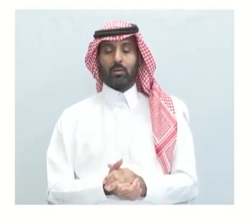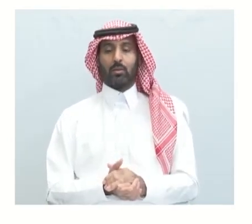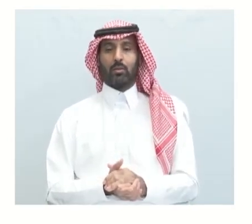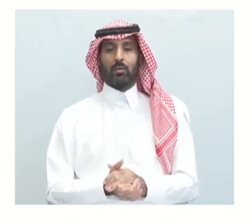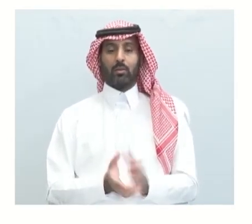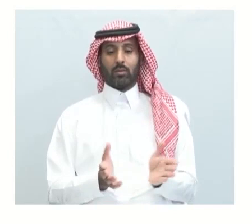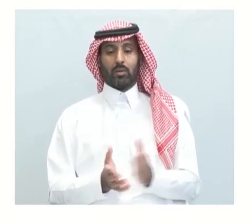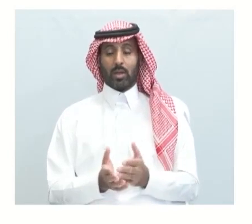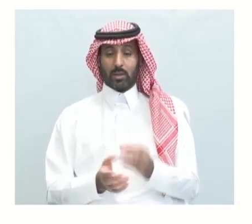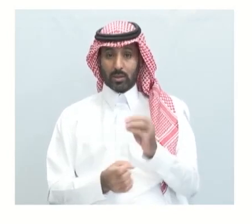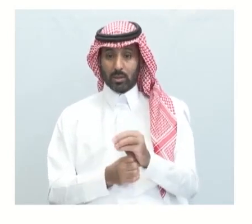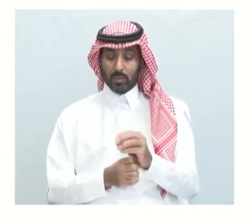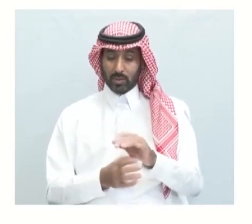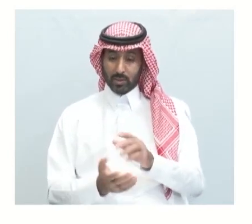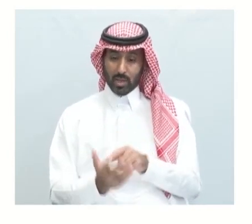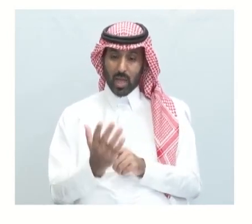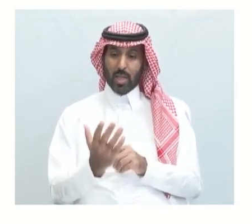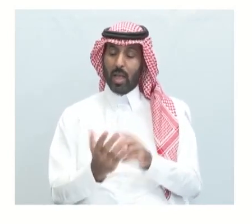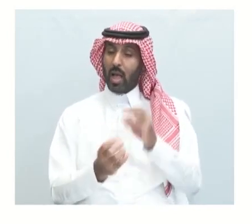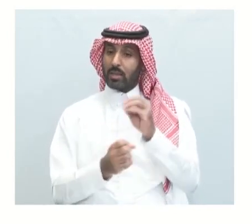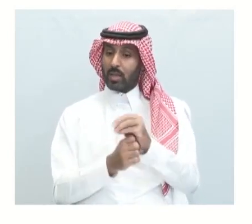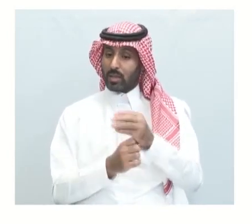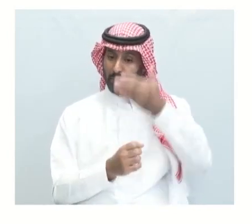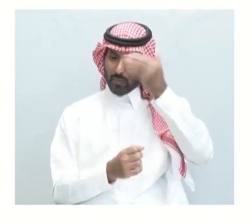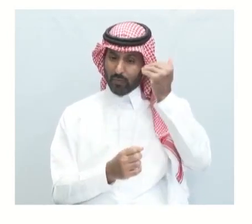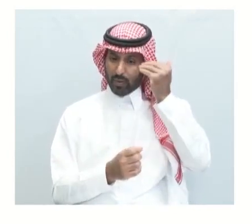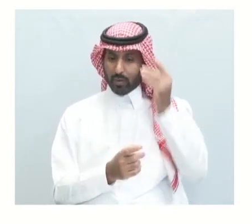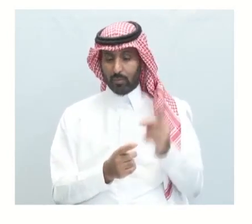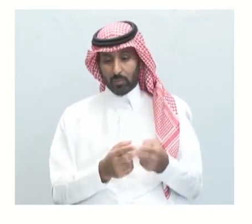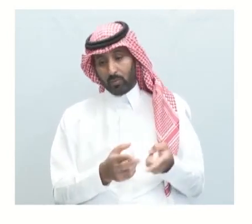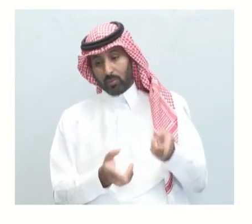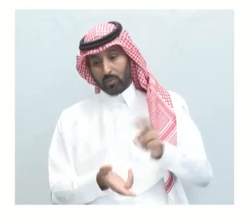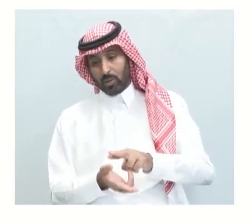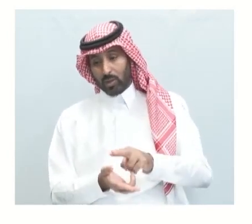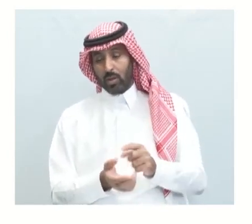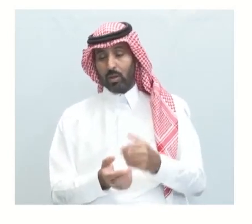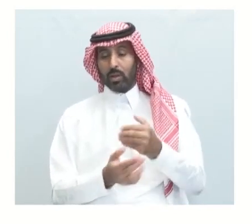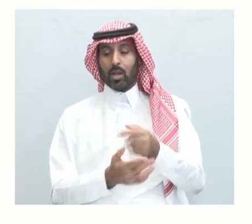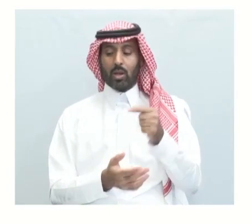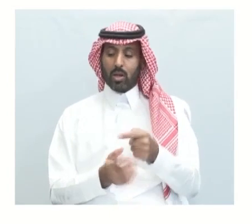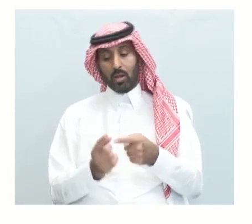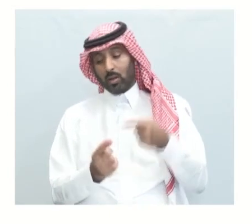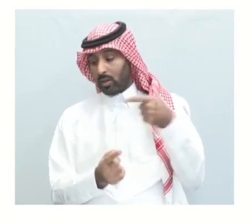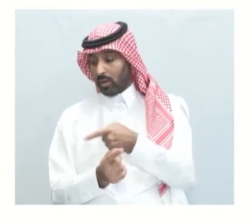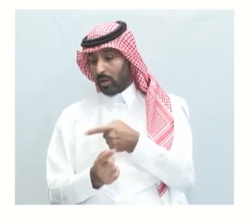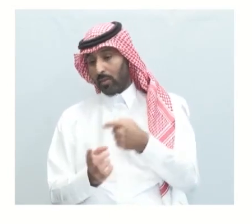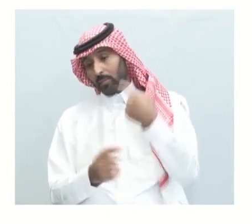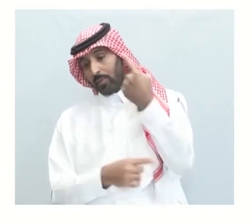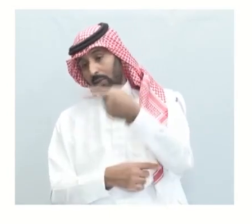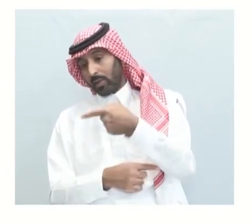بالراس ويطبع الذات الخاصه فيها ثم سيغير النود الى النود نكست ويطبع الداتا فيها ثم يقول